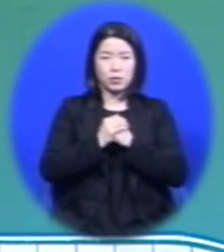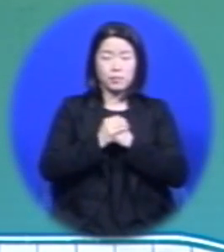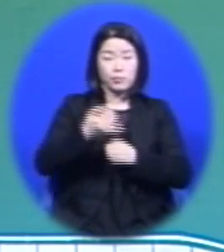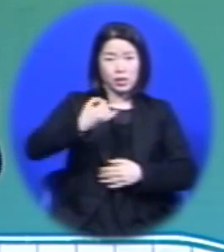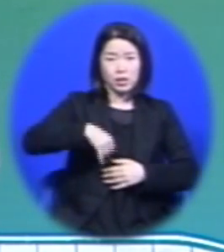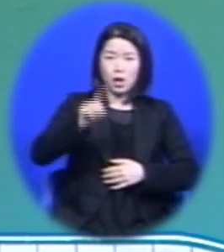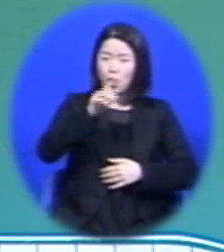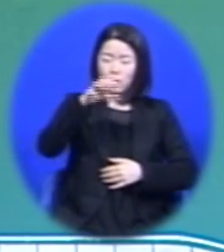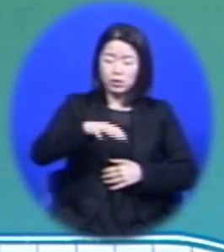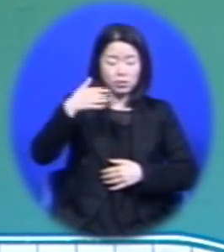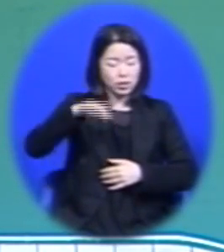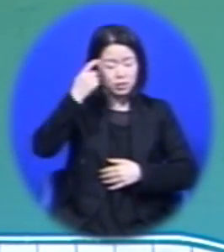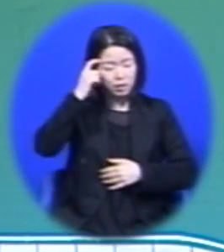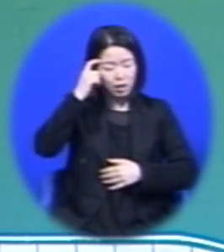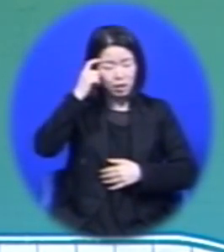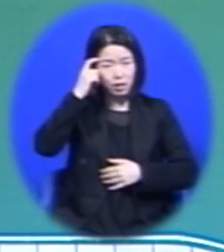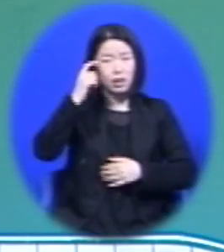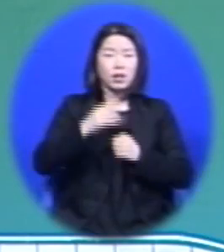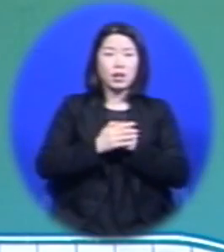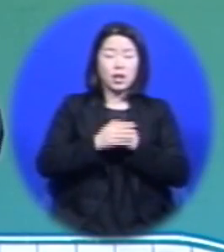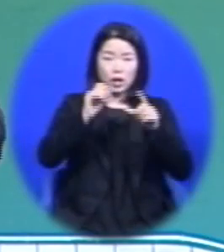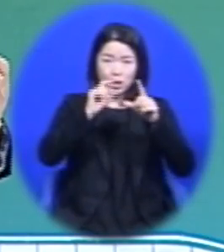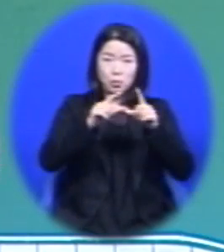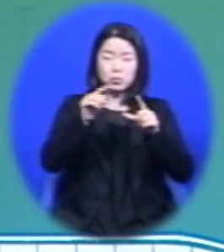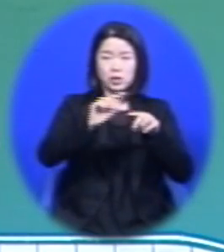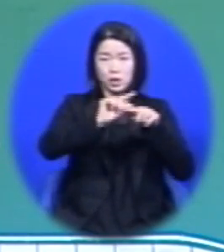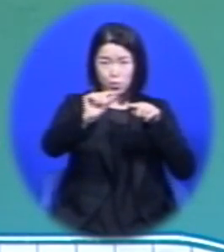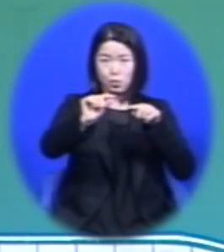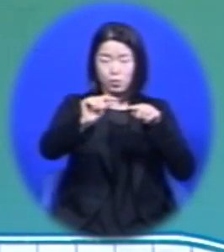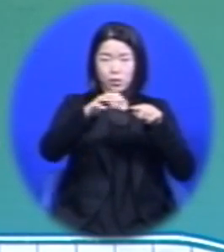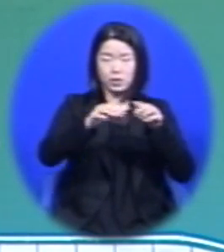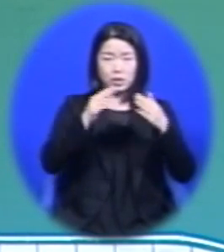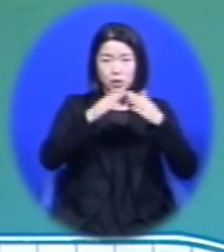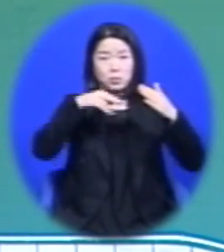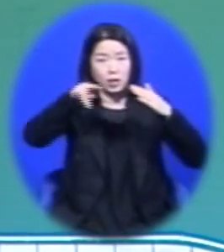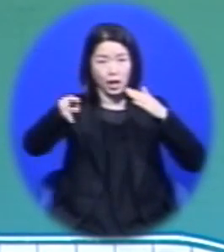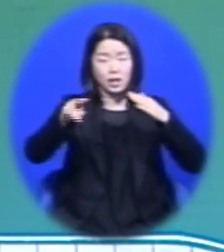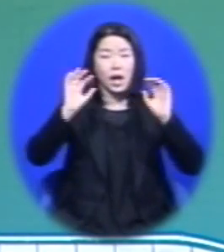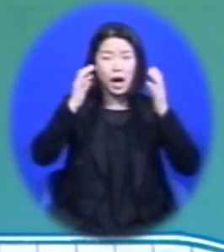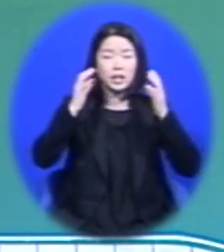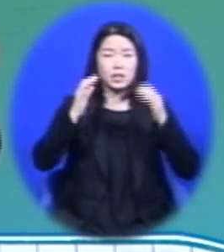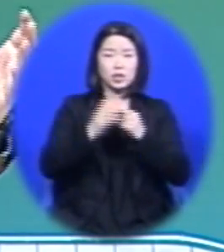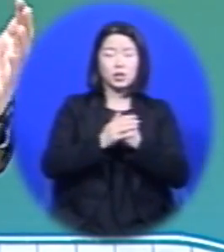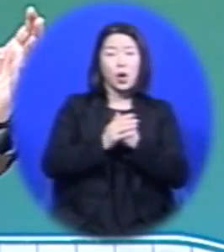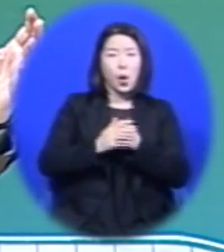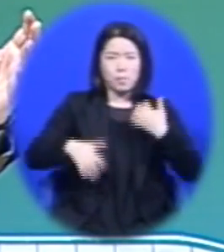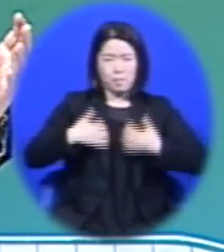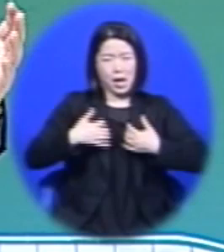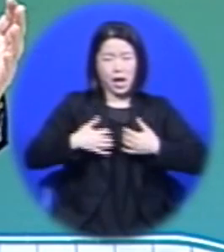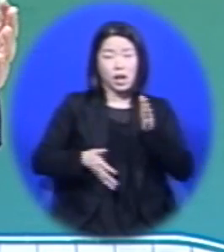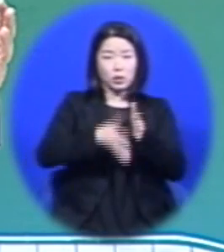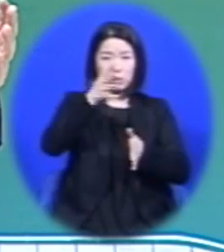딸이 어디를 갔을까? 대부분 그렇게 시골에서 가출한 아이들은 환락의 도시, 향락의